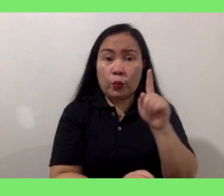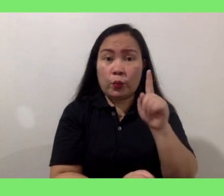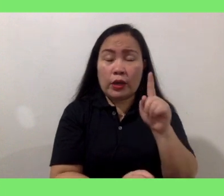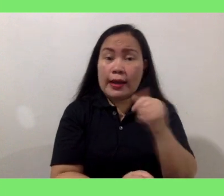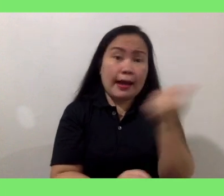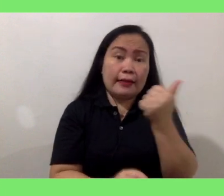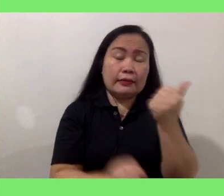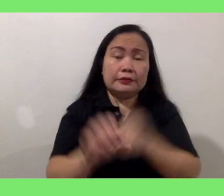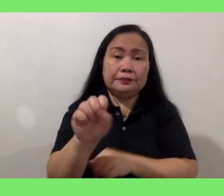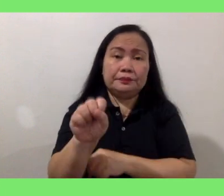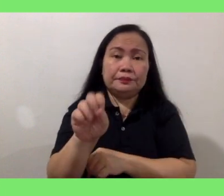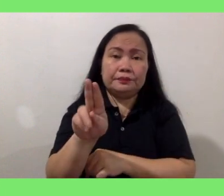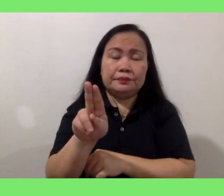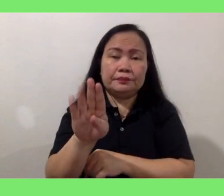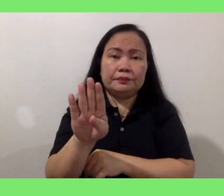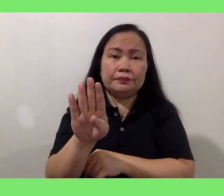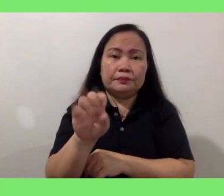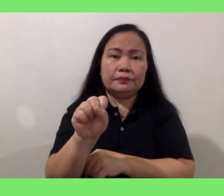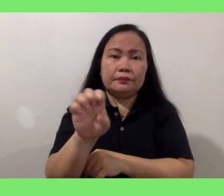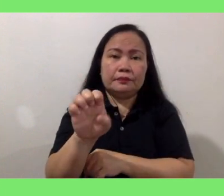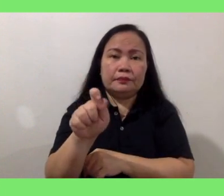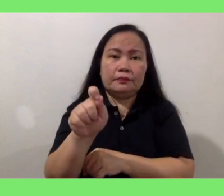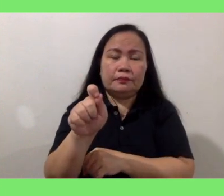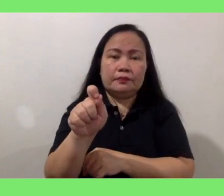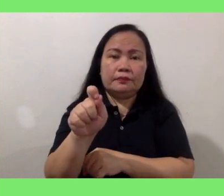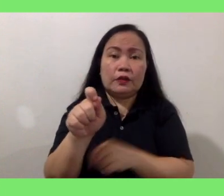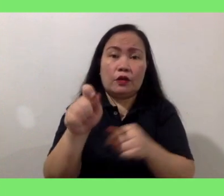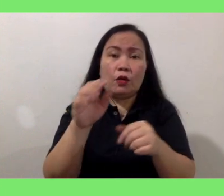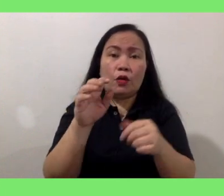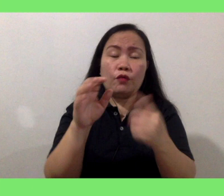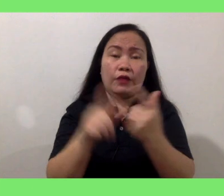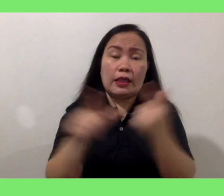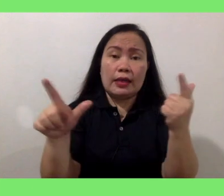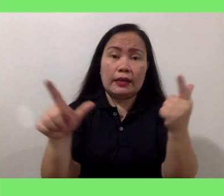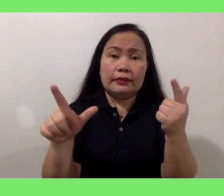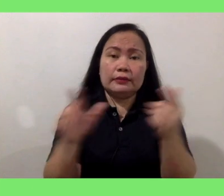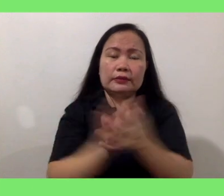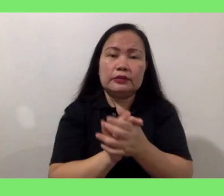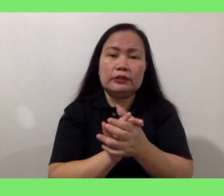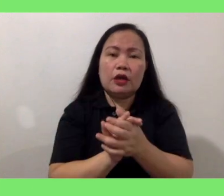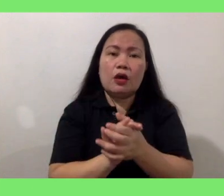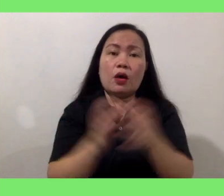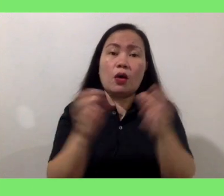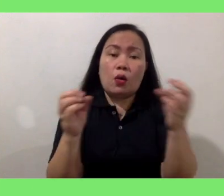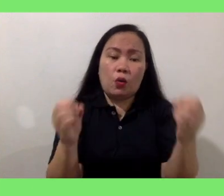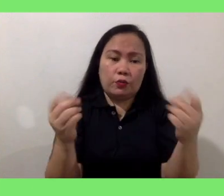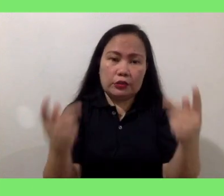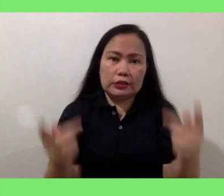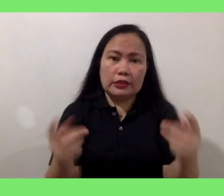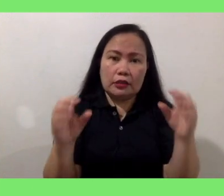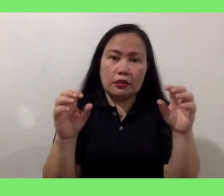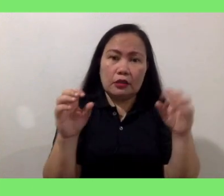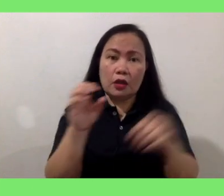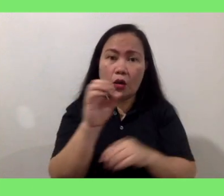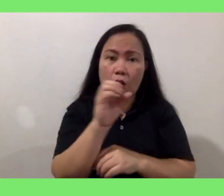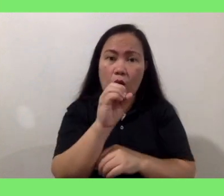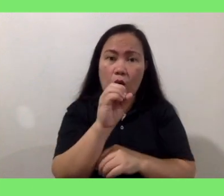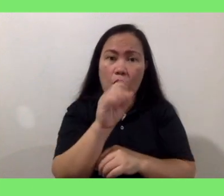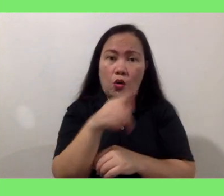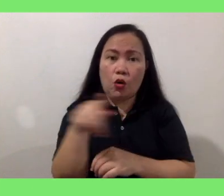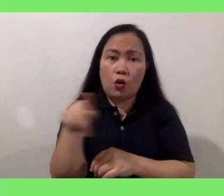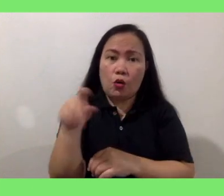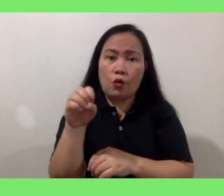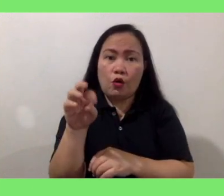isa pa sa mga subsets ng line ay yung tinatawag nating opposite rays. So, as you can see, galing siya sa